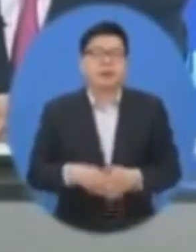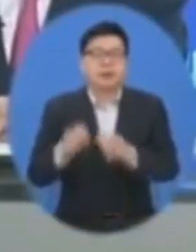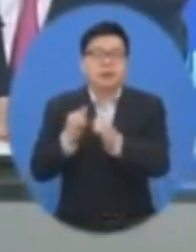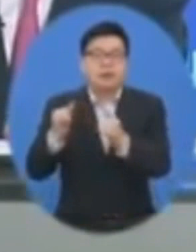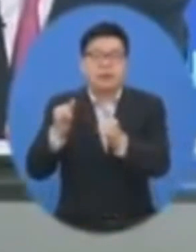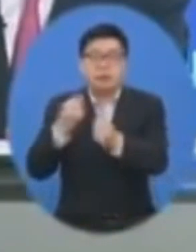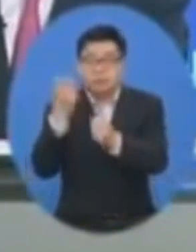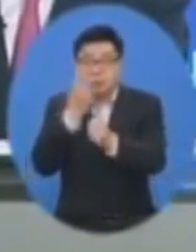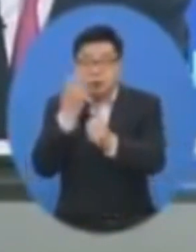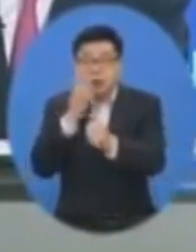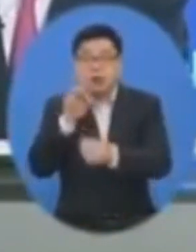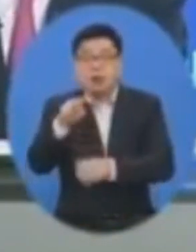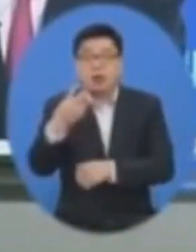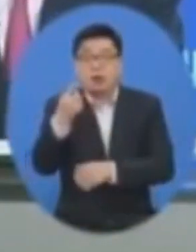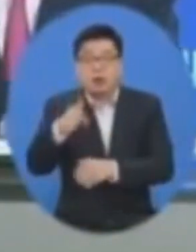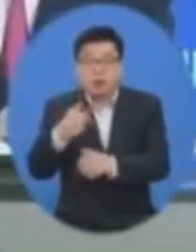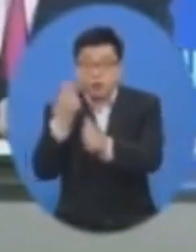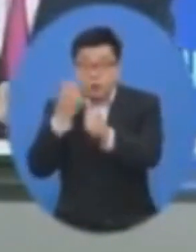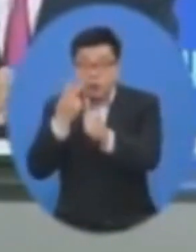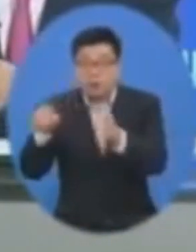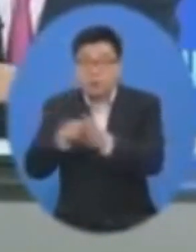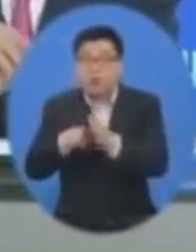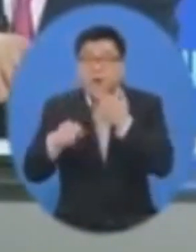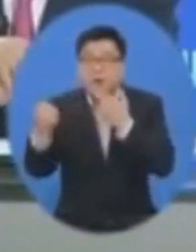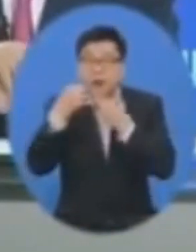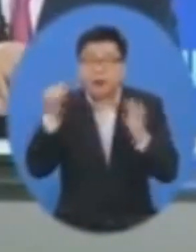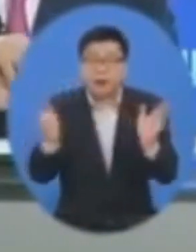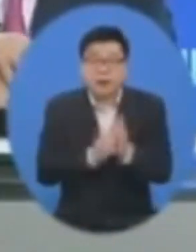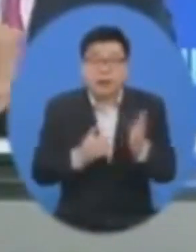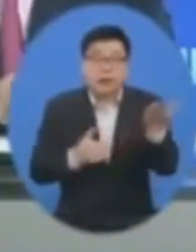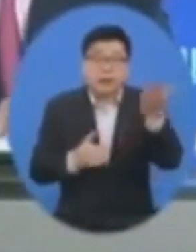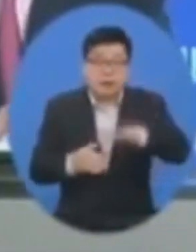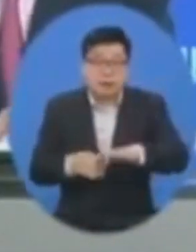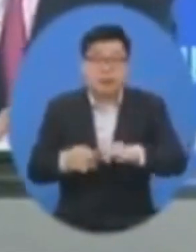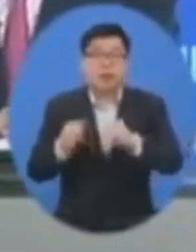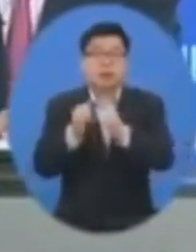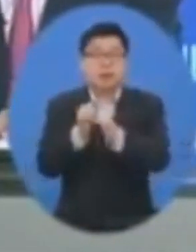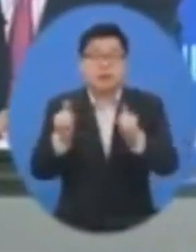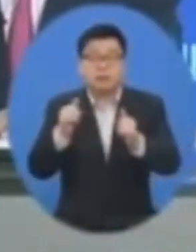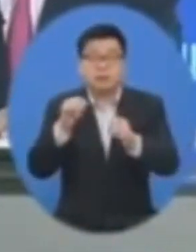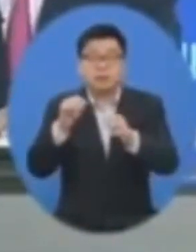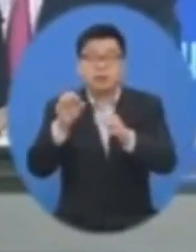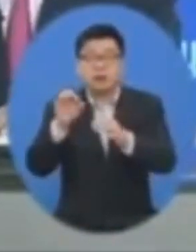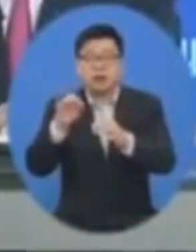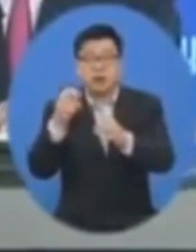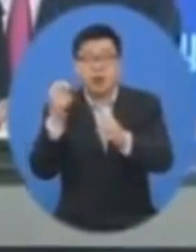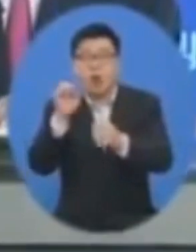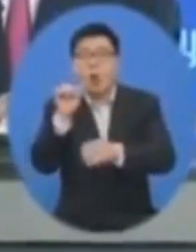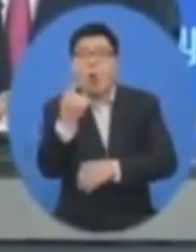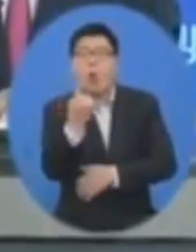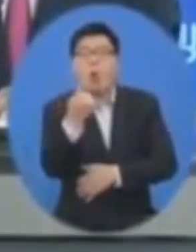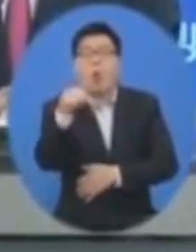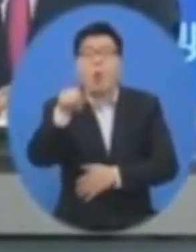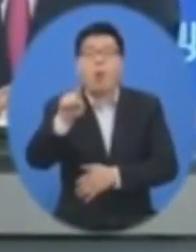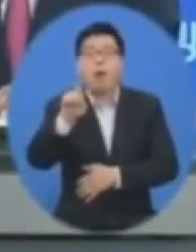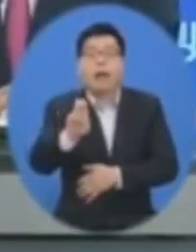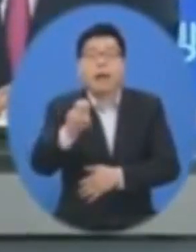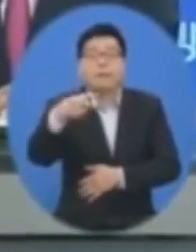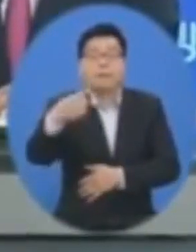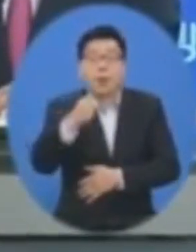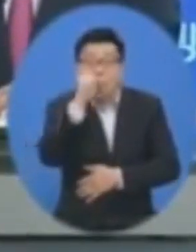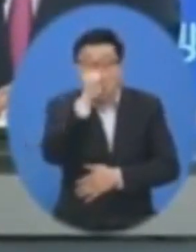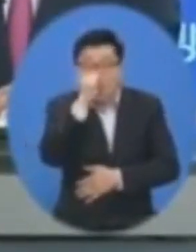잘 안 믿으신다고 그러시긴 하셨는데 저희가 여론조사를 하다 보면 꼭 빠뜨리지 않고 하는 여론조사가 있습니다. 후보들에 대한 호감도 그리고 비호감도